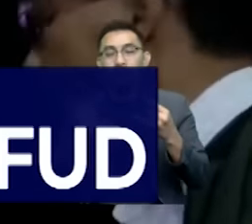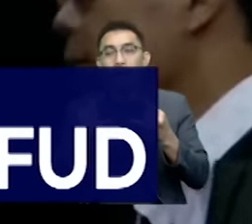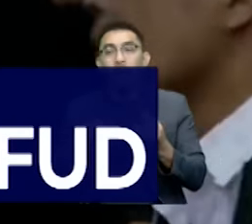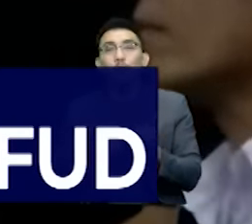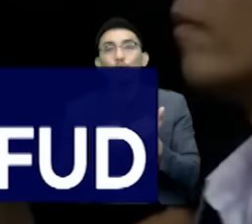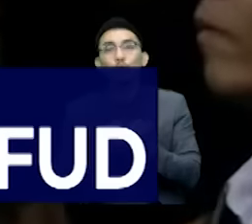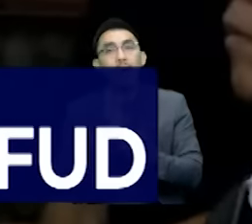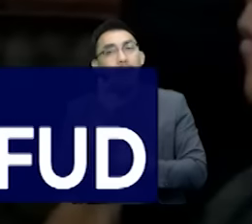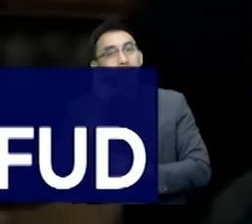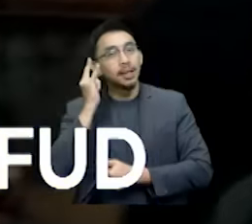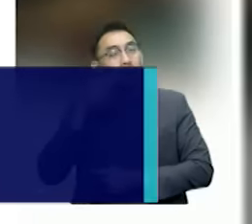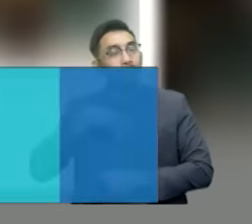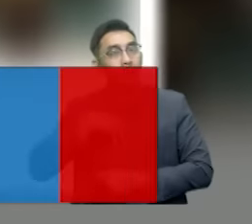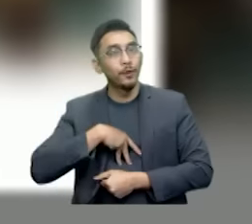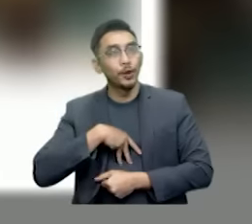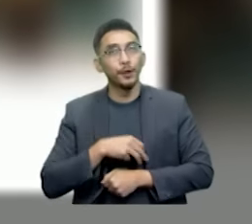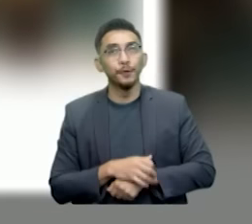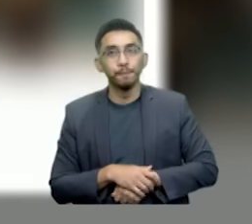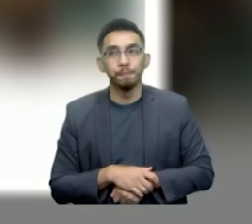Mahfud.